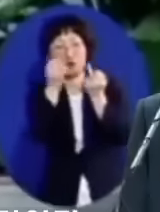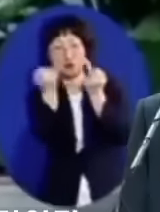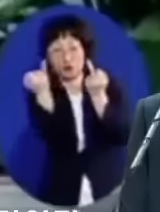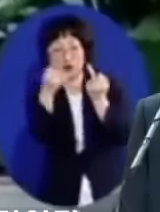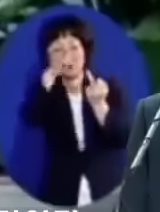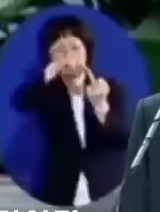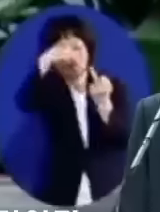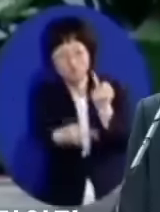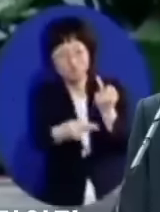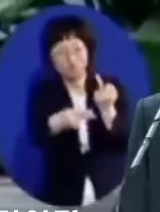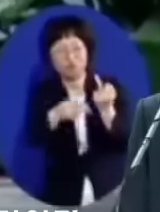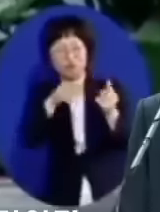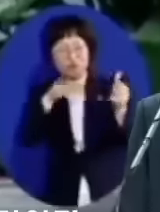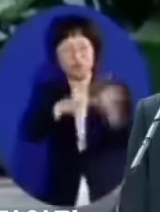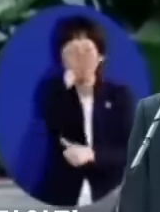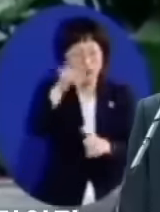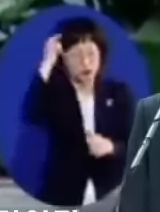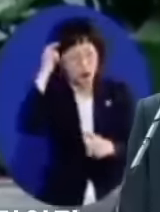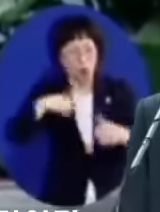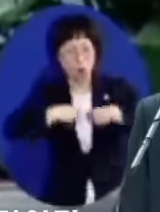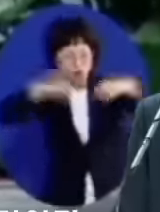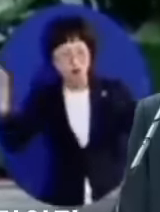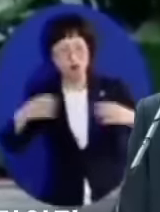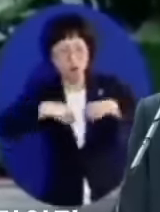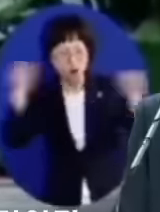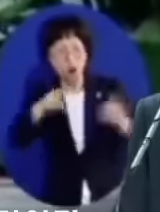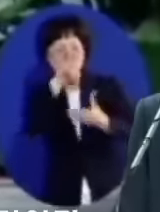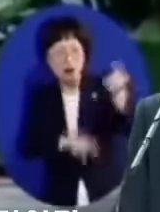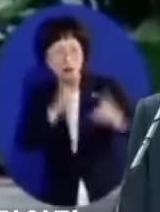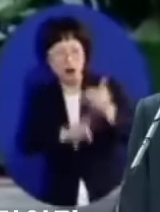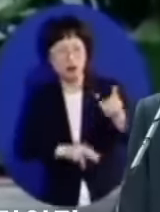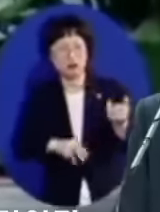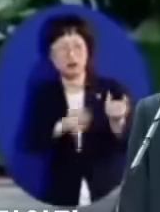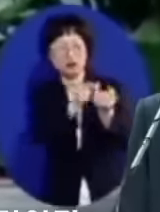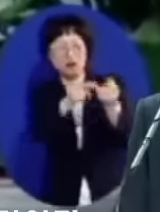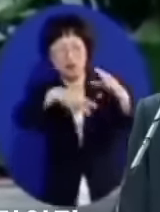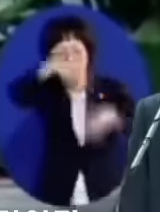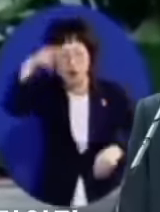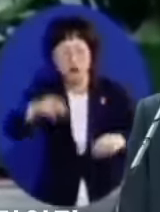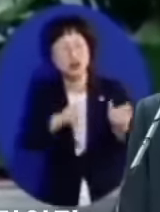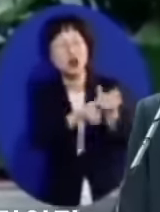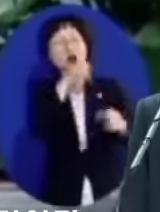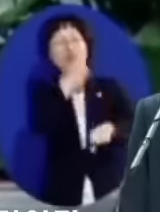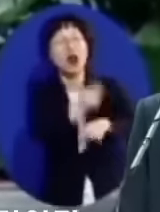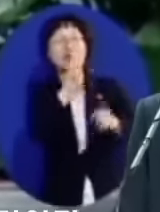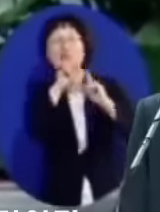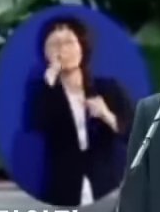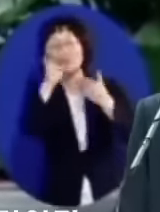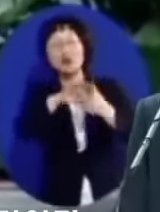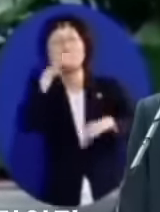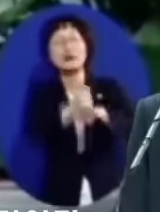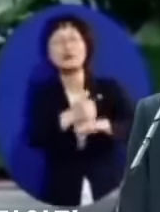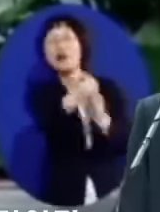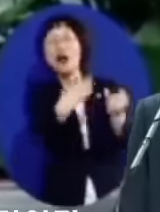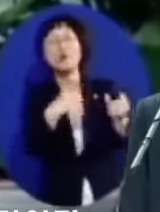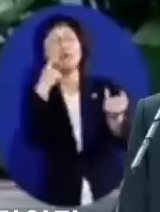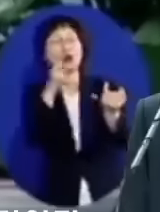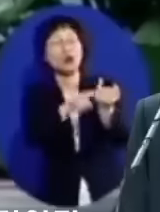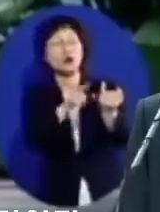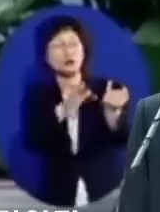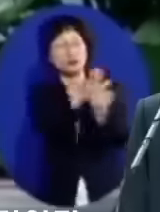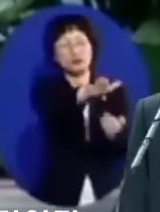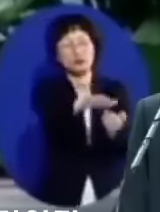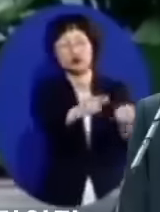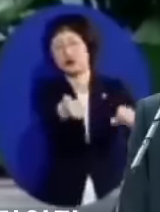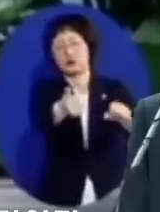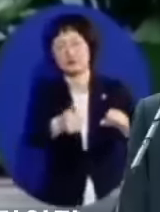내가 도박하는 데 써야 되겠다. 옷도 벗어라. 옷을 다 빨가벗게 해놓고 할 말 있으면 마지막 말하고서 내가 너를 밀어버리겠다.